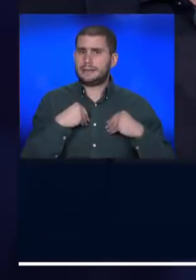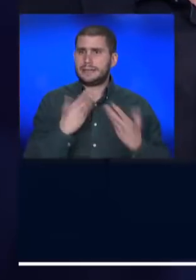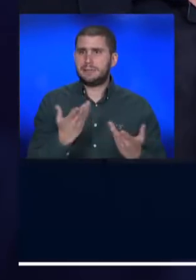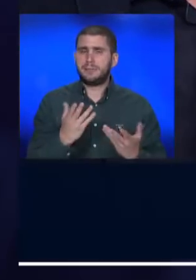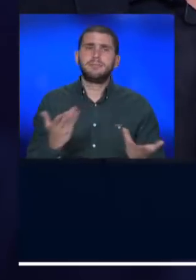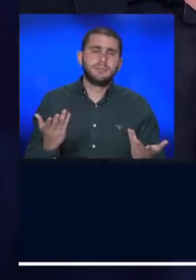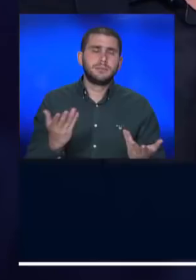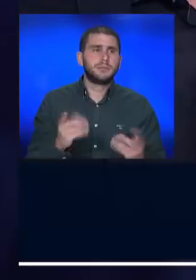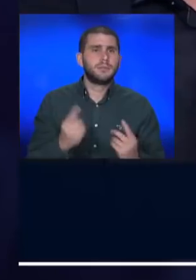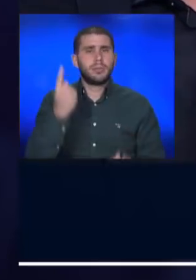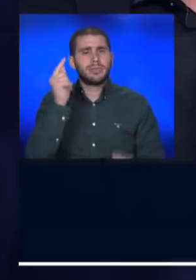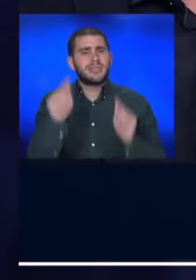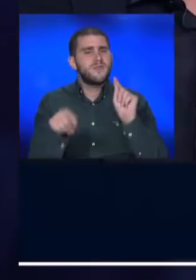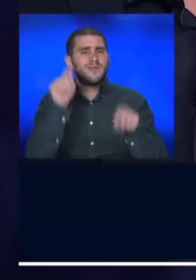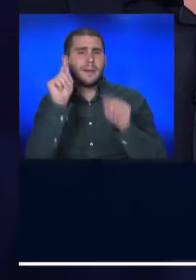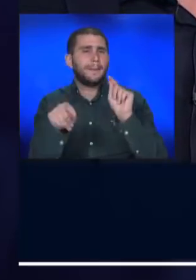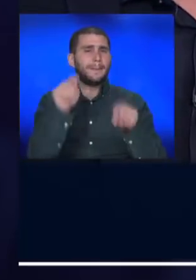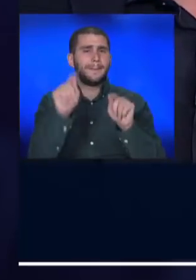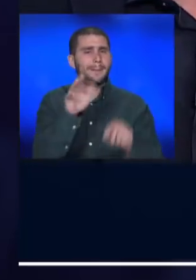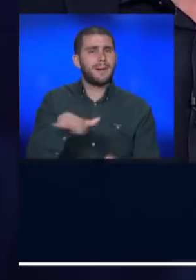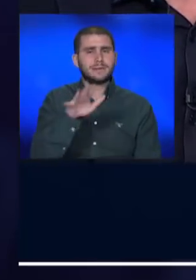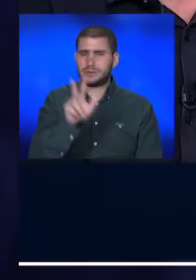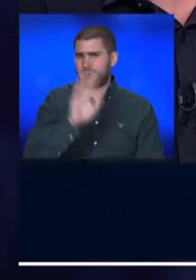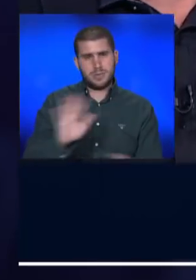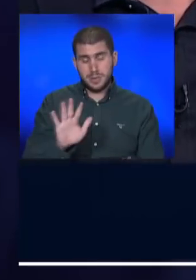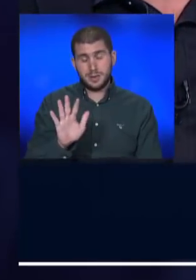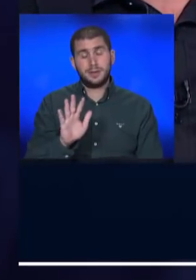טפטופים באזור הצפון. ומצד שני,